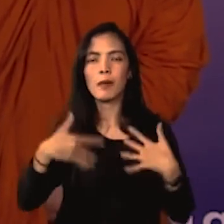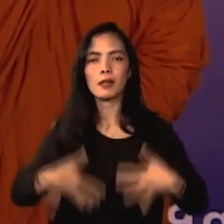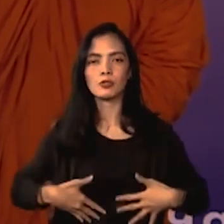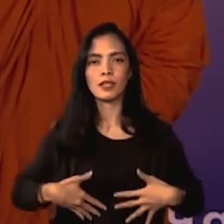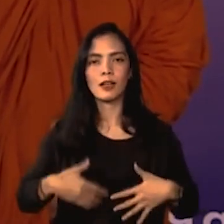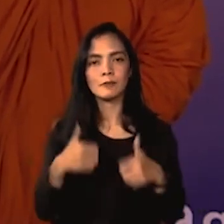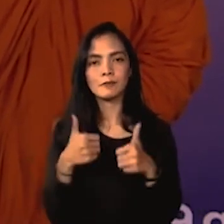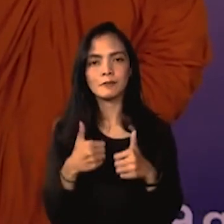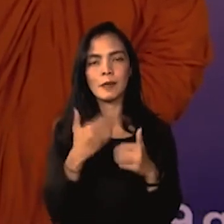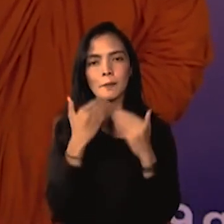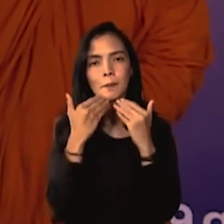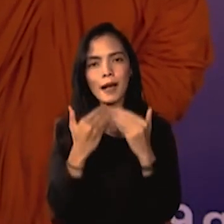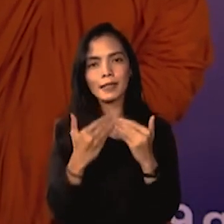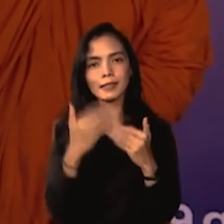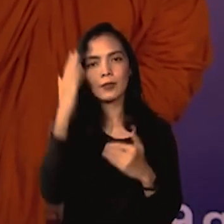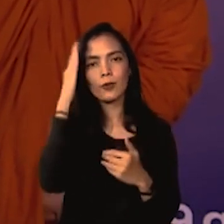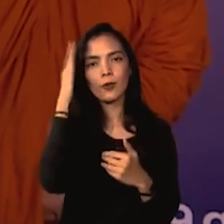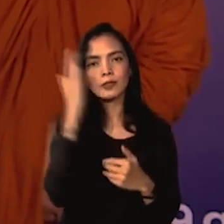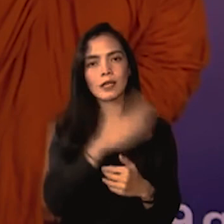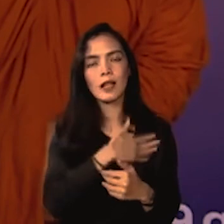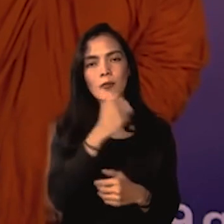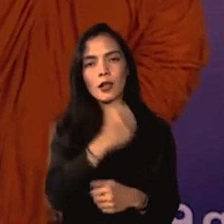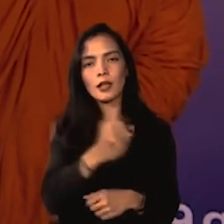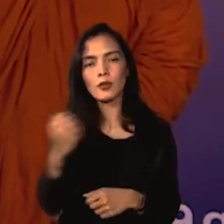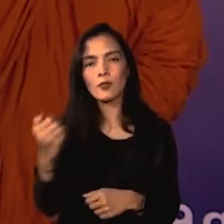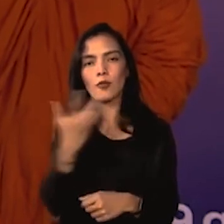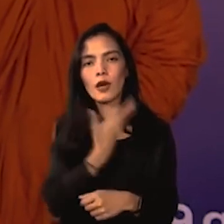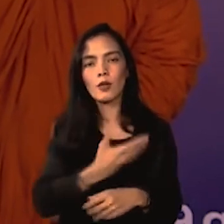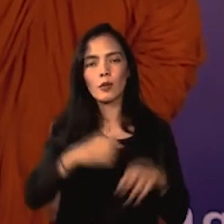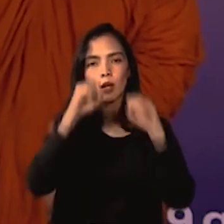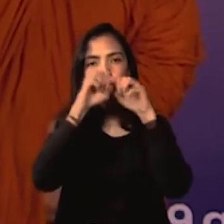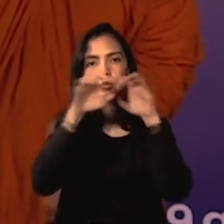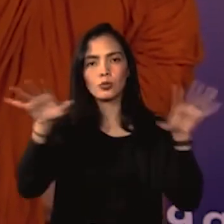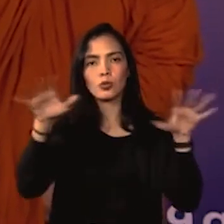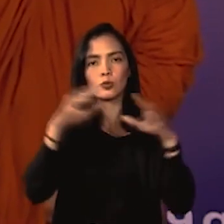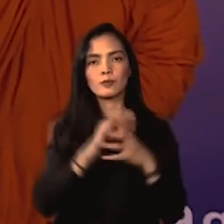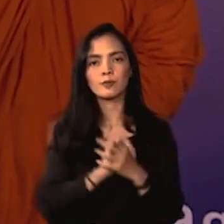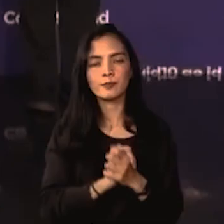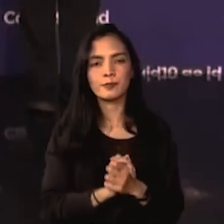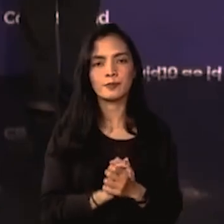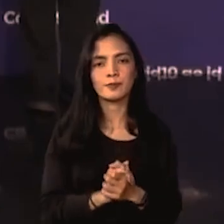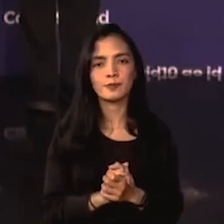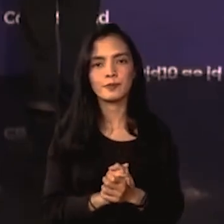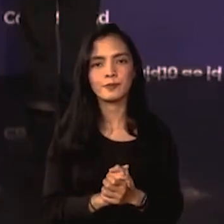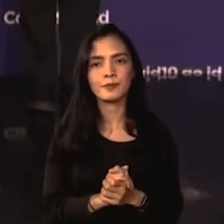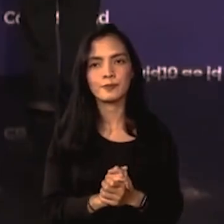Terima kasih. Wassalamualaikum warahmatullahi wabarakatuh.